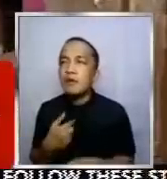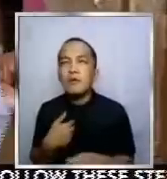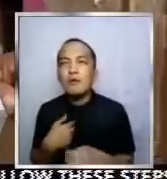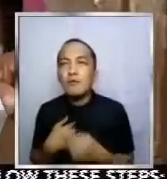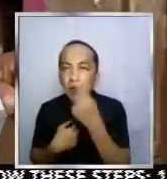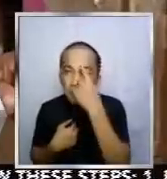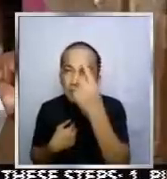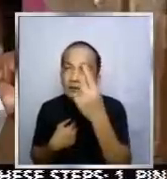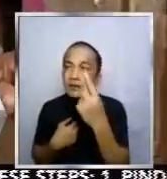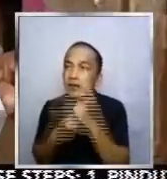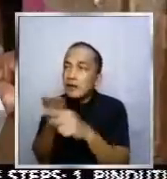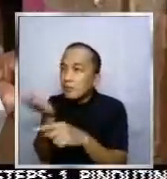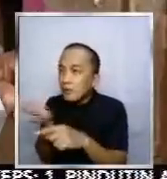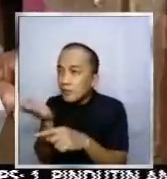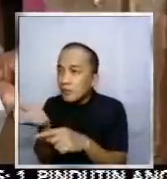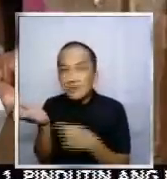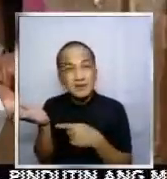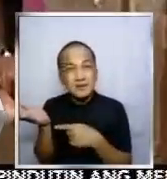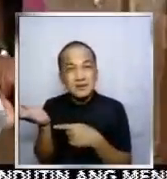ako dahil sa gamot.